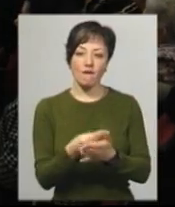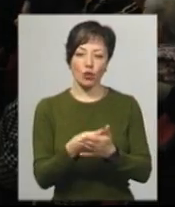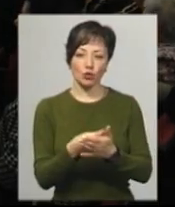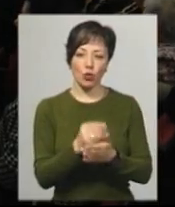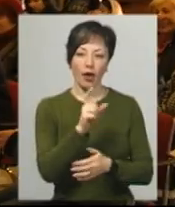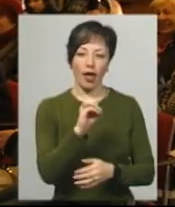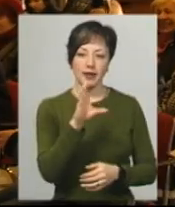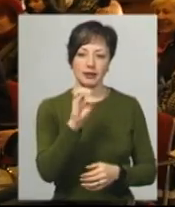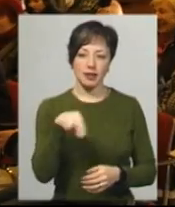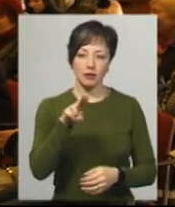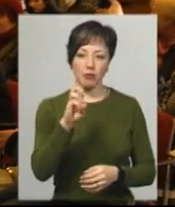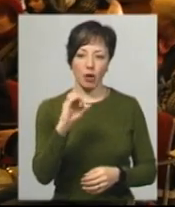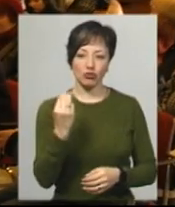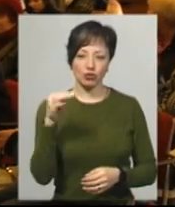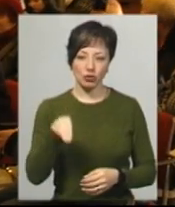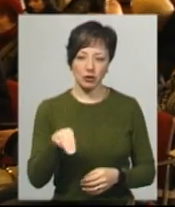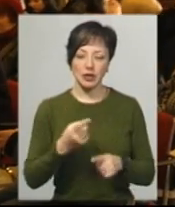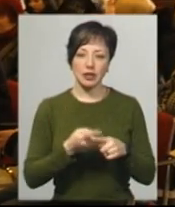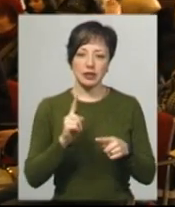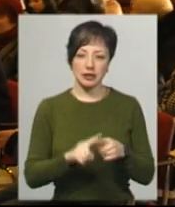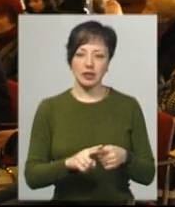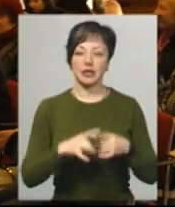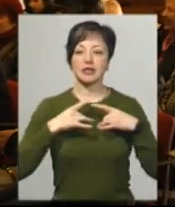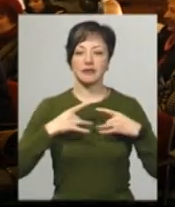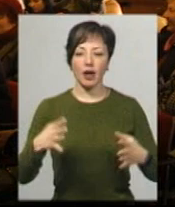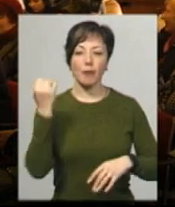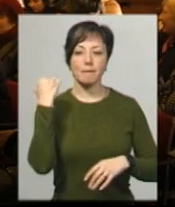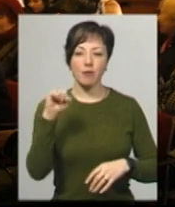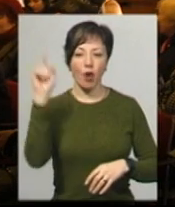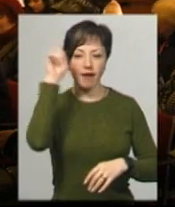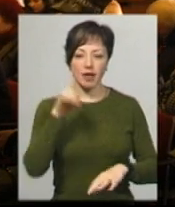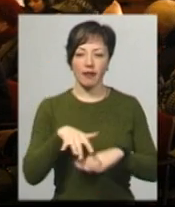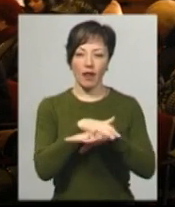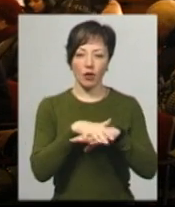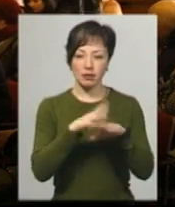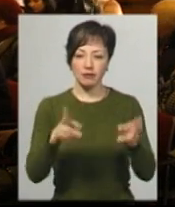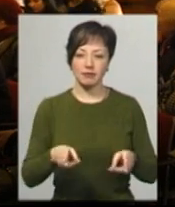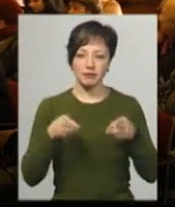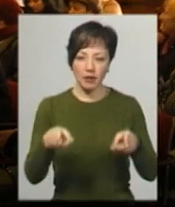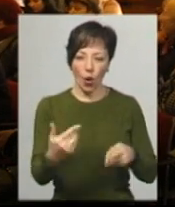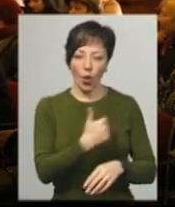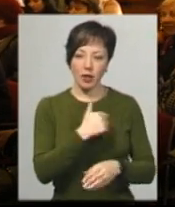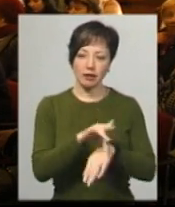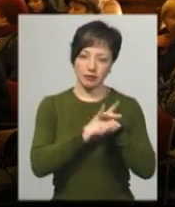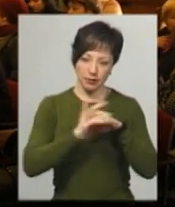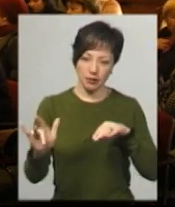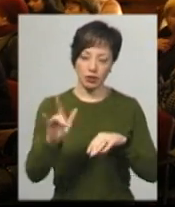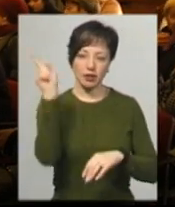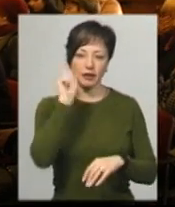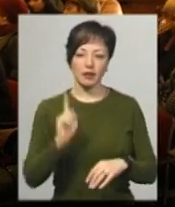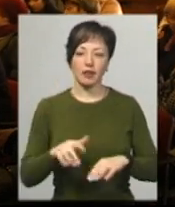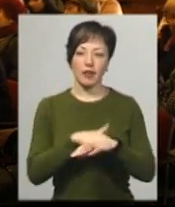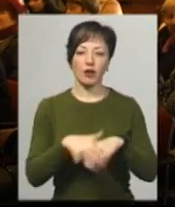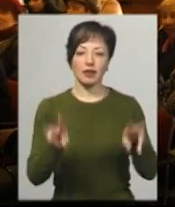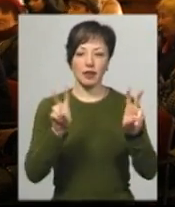Ігор Ратушний. Це свято побєди, побєди єврейського народу над злодіями, які хотіли все ж таки його знищити в Греції. І